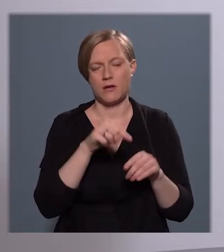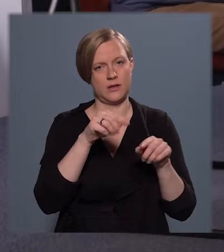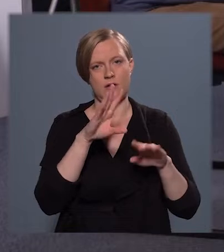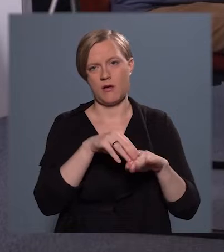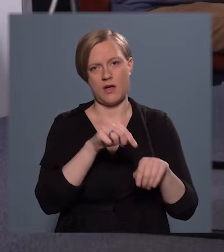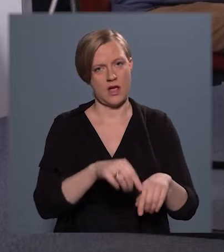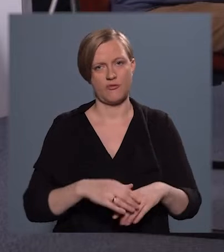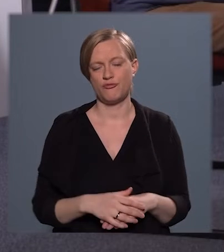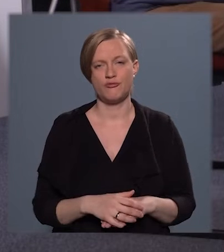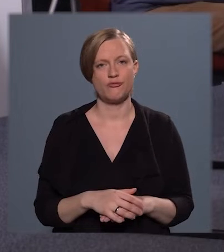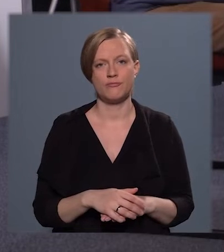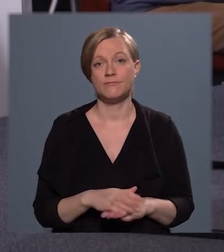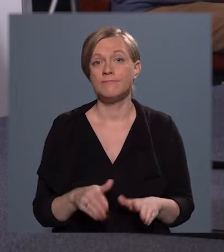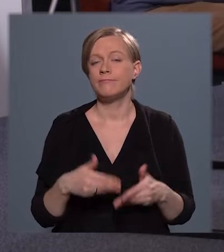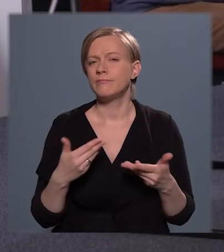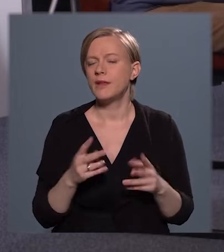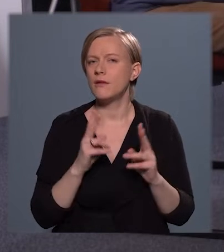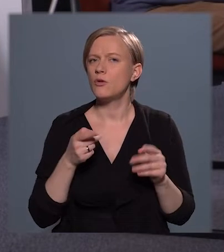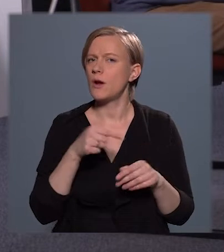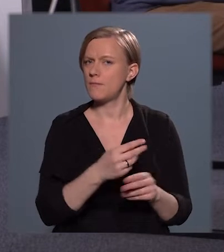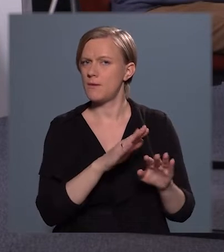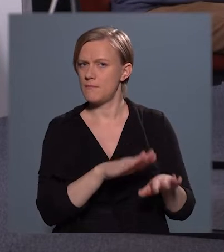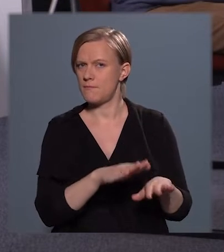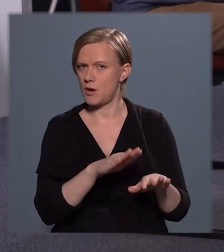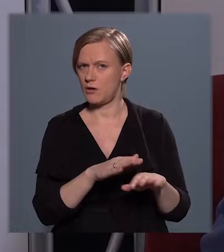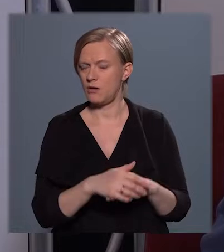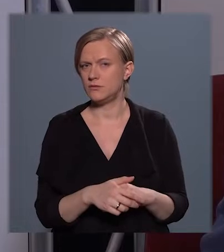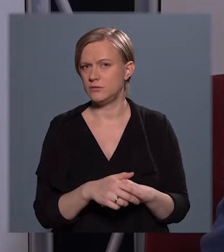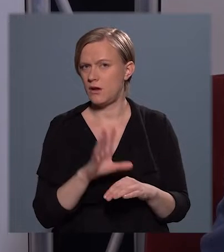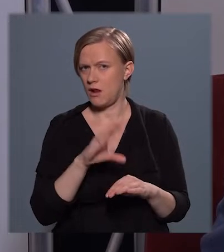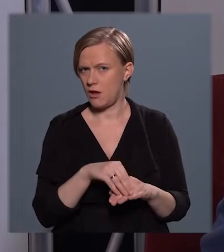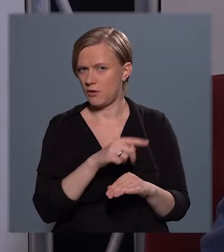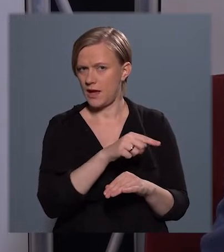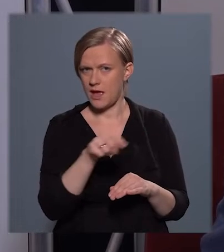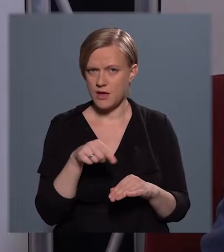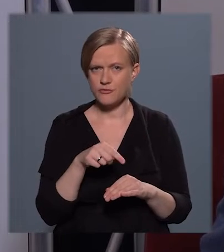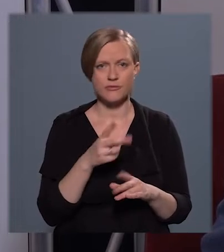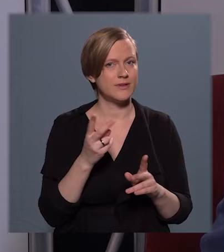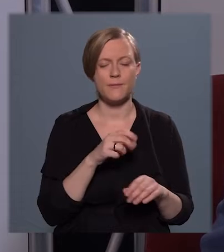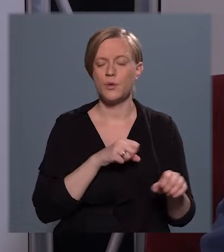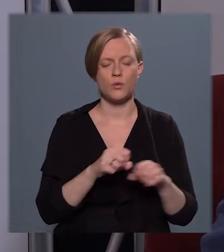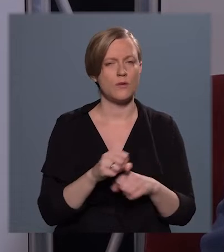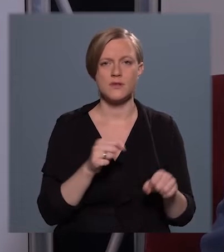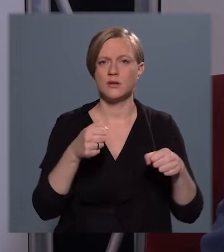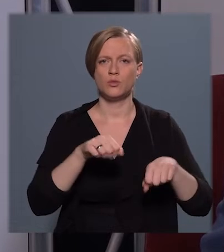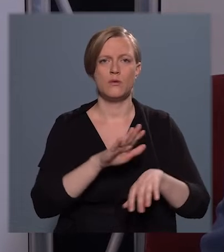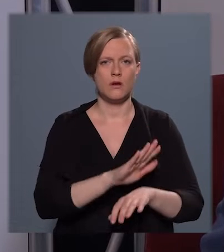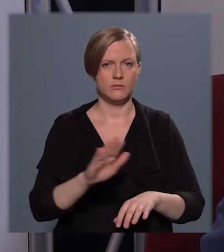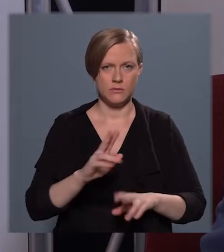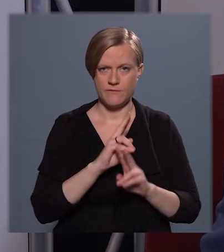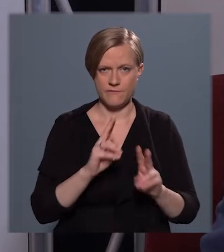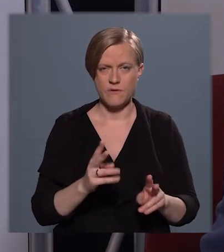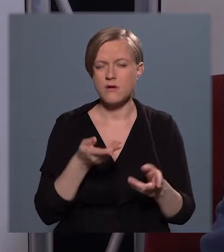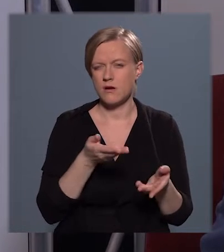lakásban. Tehát akkor ami ott marad lakás, és nem az önkormányzat tulajdonában van,